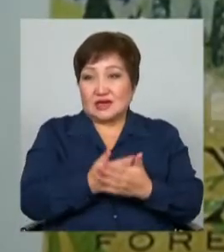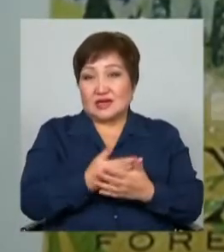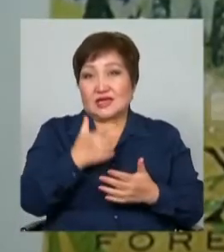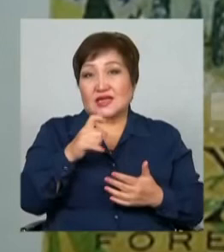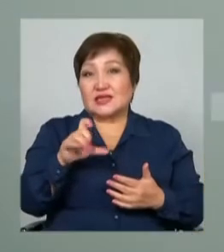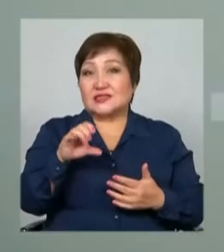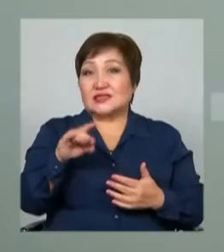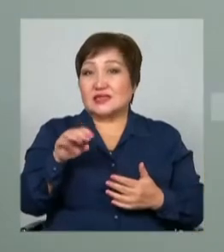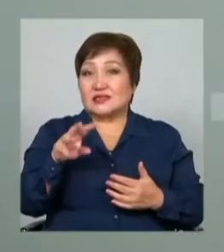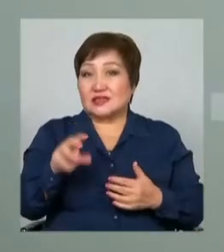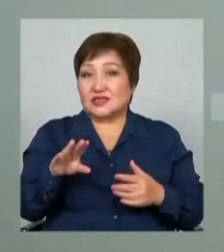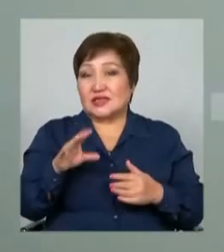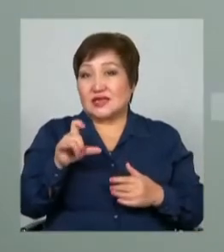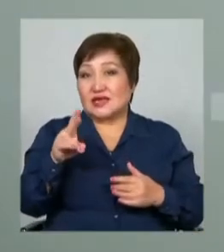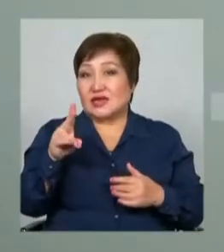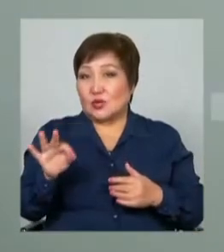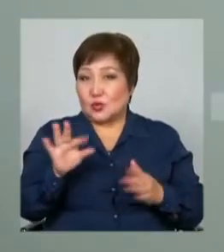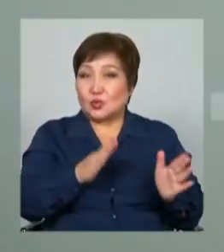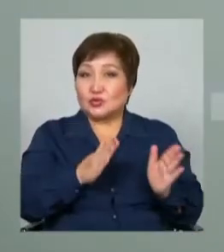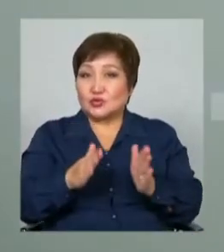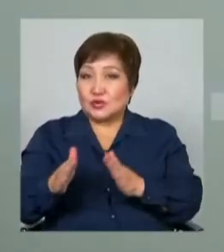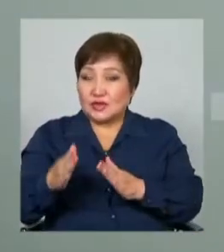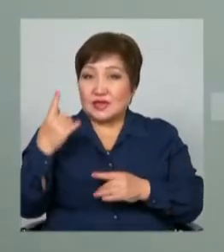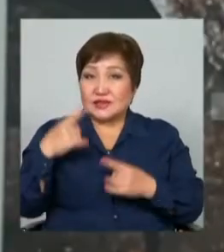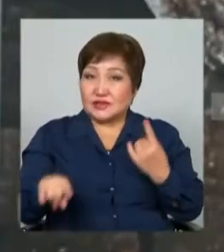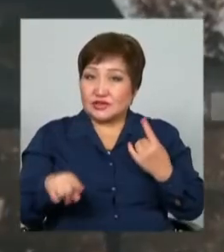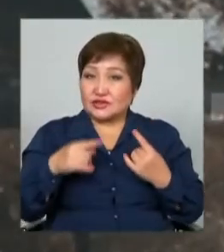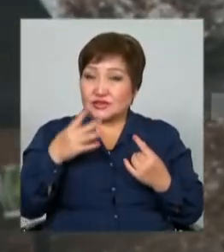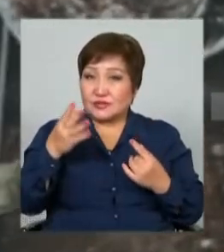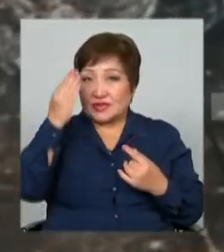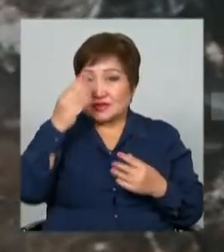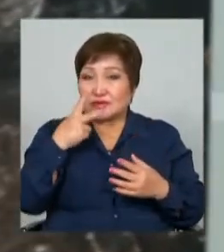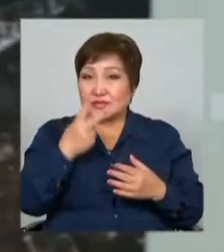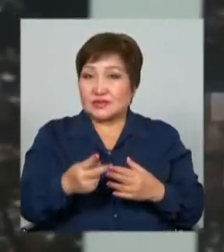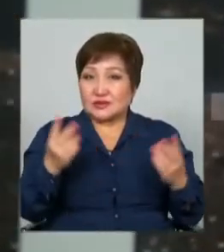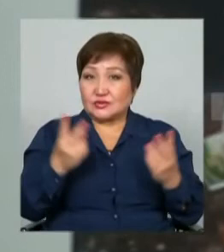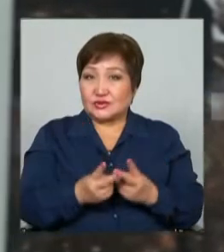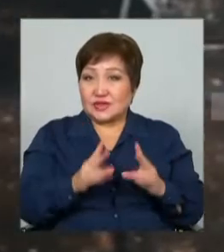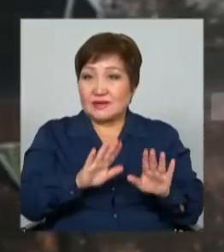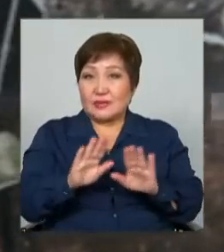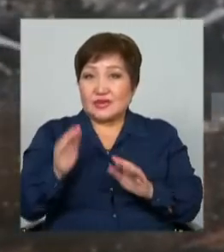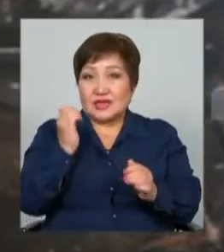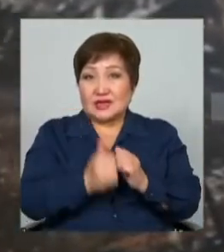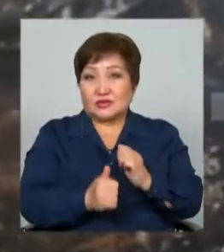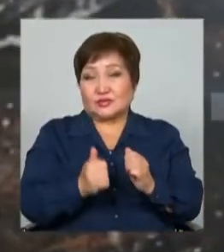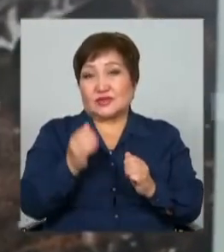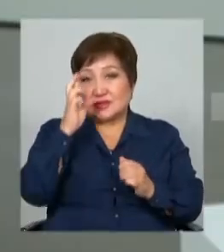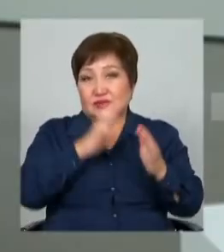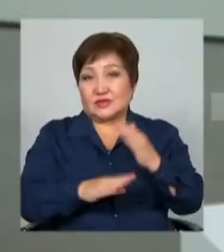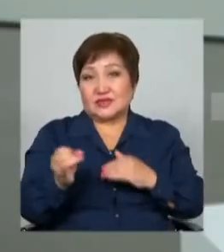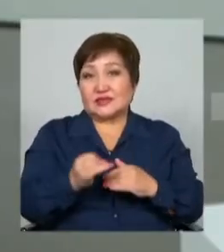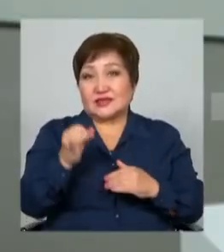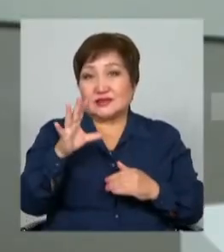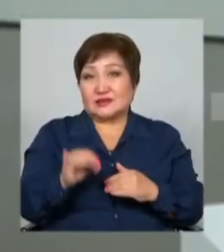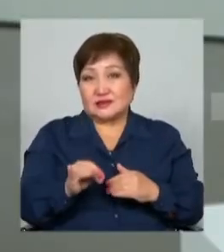екінші жағынан экожүйеге ерекше көзқараспен қарауды меңзейді. Көрмеге қойылған әр туындыдан еліміздің тарихи кезеңдерін айқын